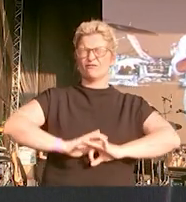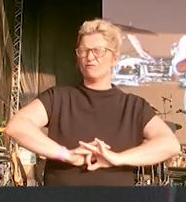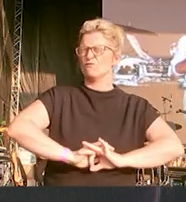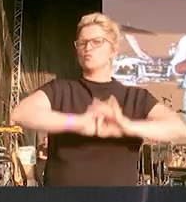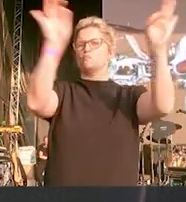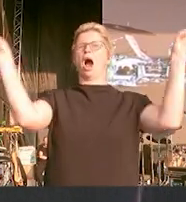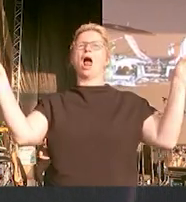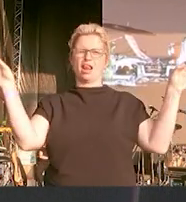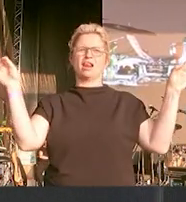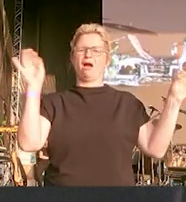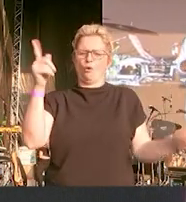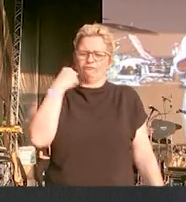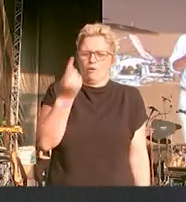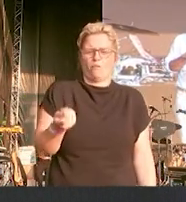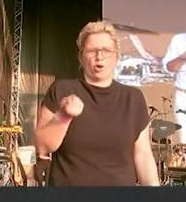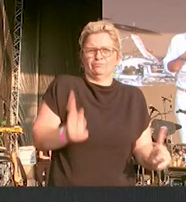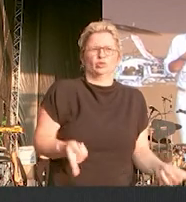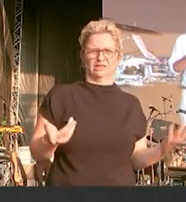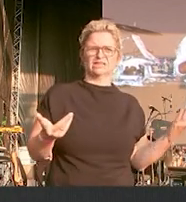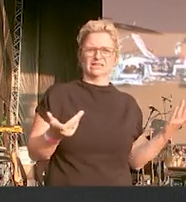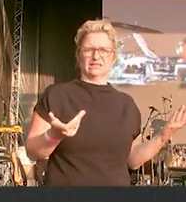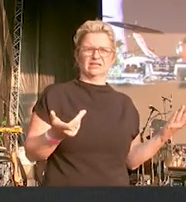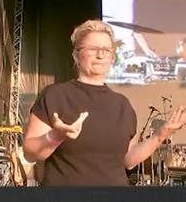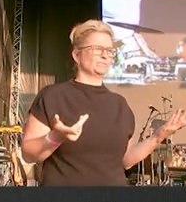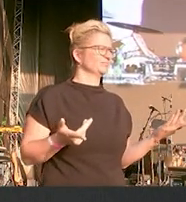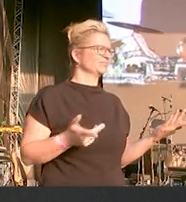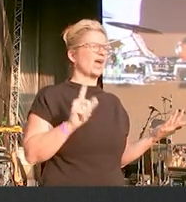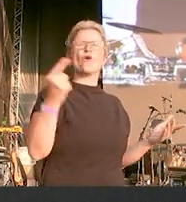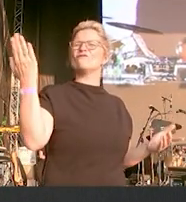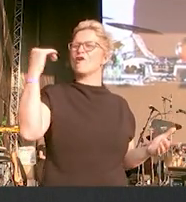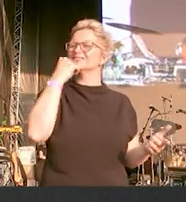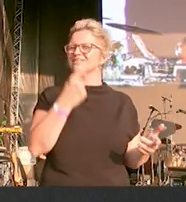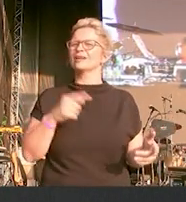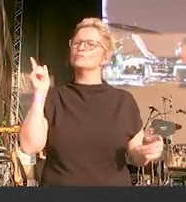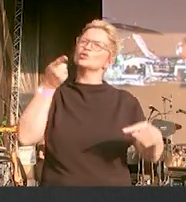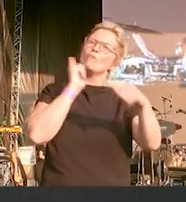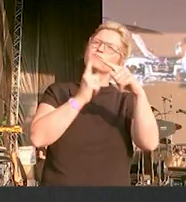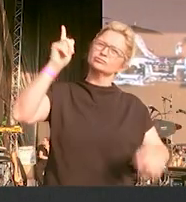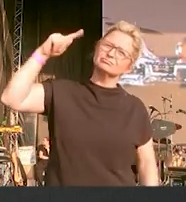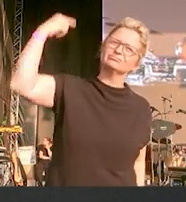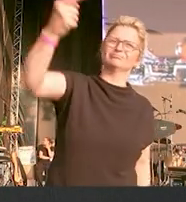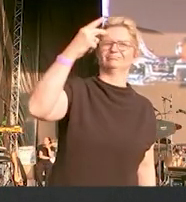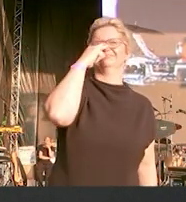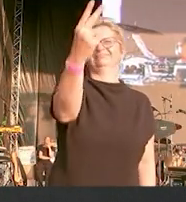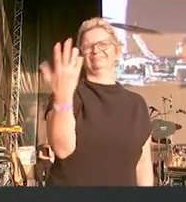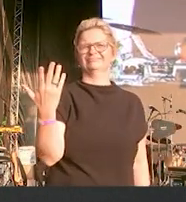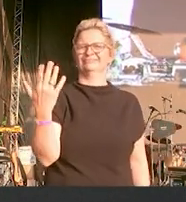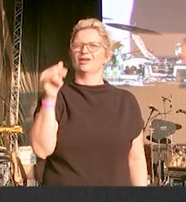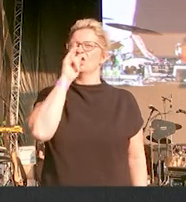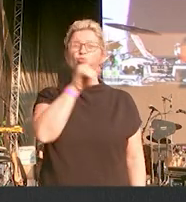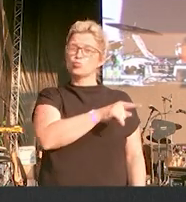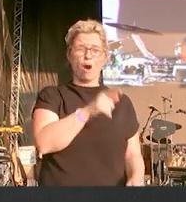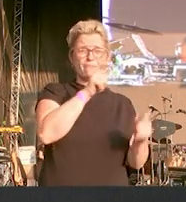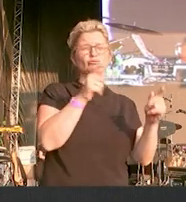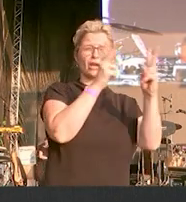für jetzt, so muss das auch für morgen gelten. Und ich möchte anschließen, was Caroline gesagt hat, lasst uns nach vorne schauen. Da geht es um mehr als die